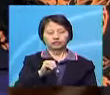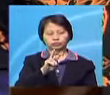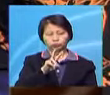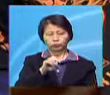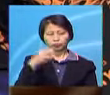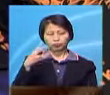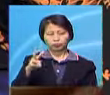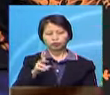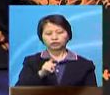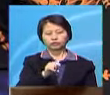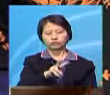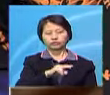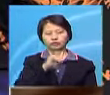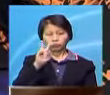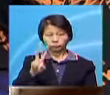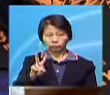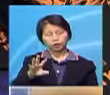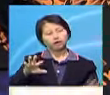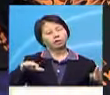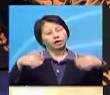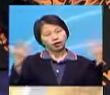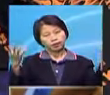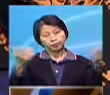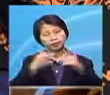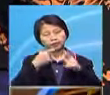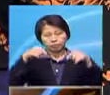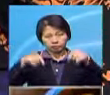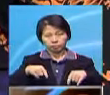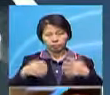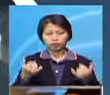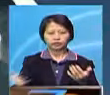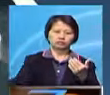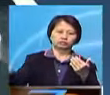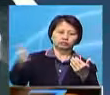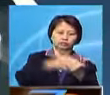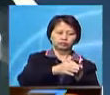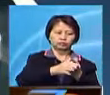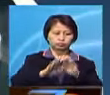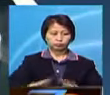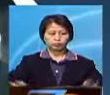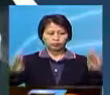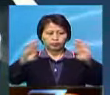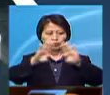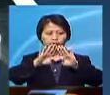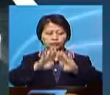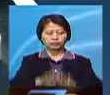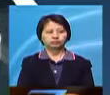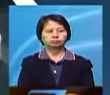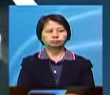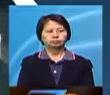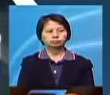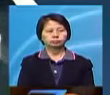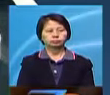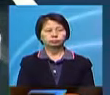hanya di TV2. Jadi sekian saja laporan saya daripada Auditorium Perdana. Kita kembali bersama Ivan dan Shikin di studio. Silakan.